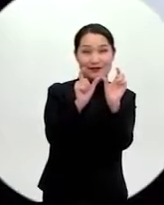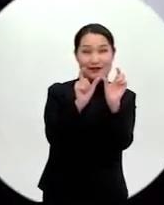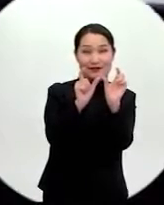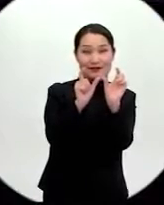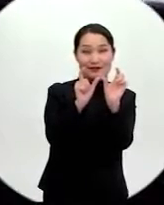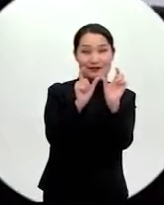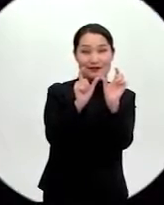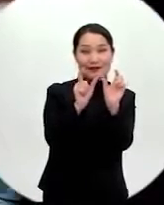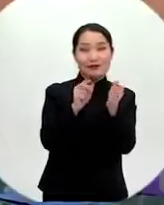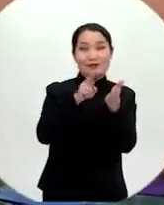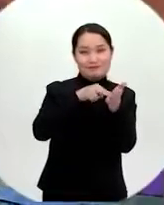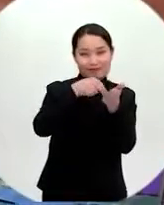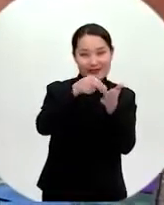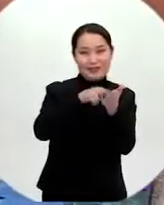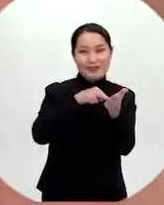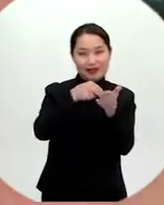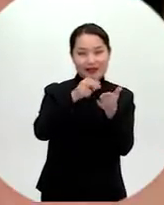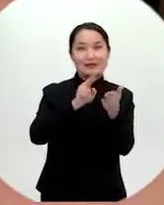ингээд байрлуулад наах нэ.